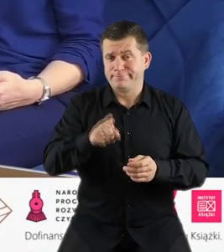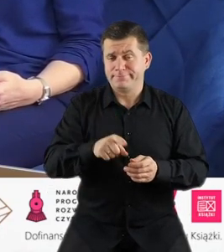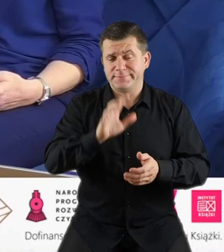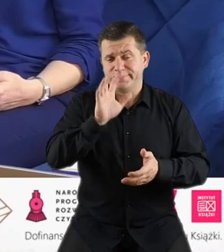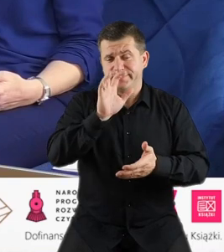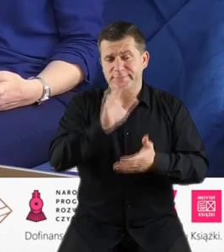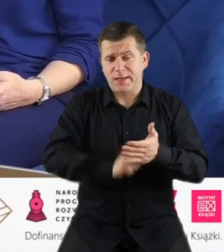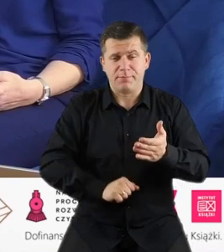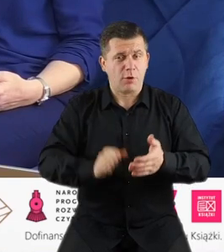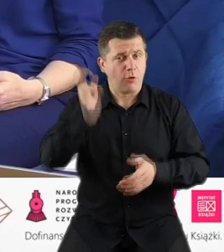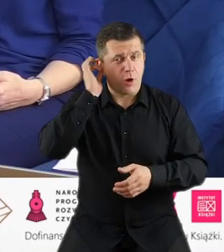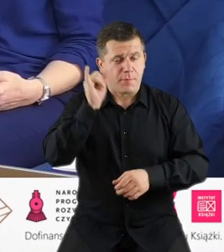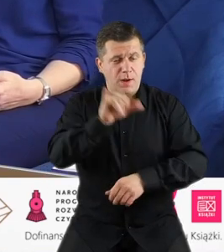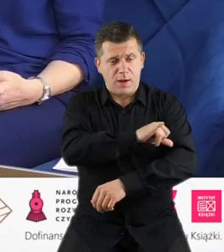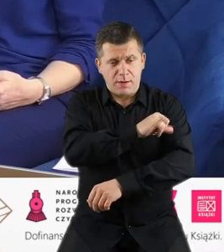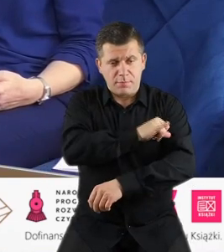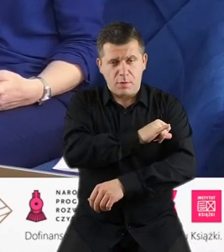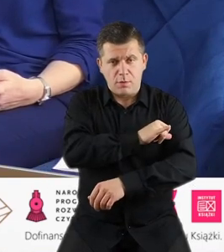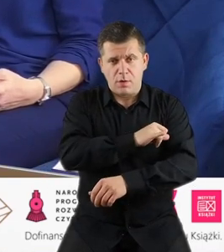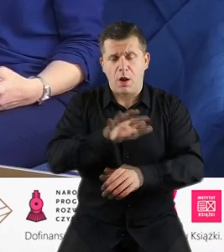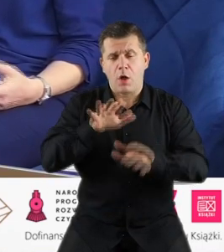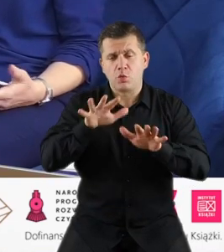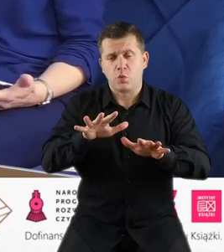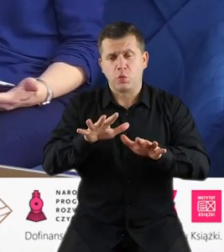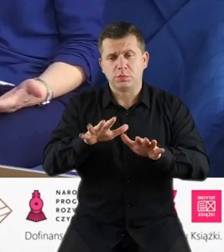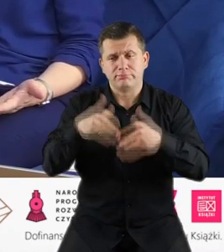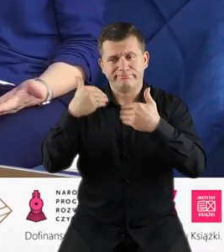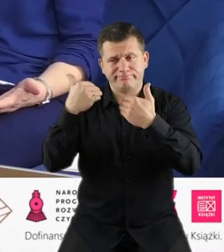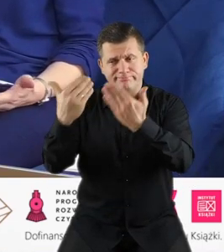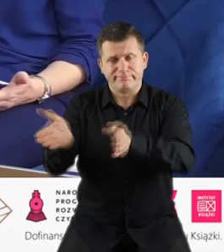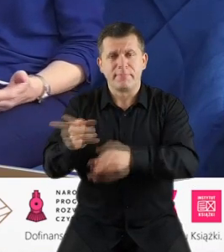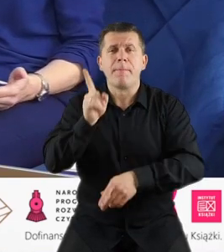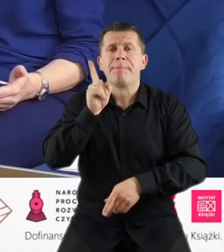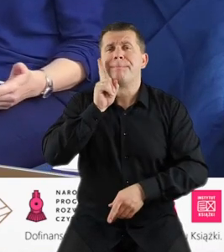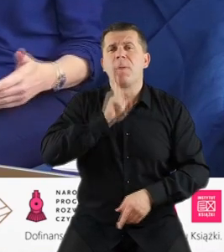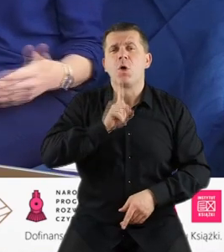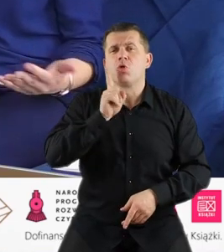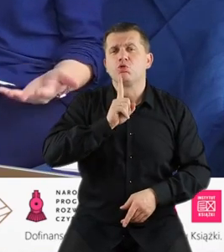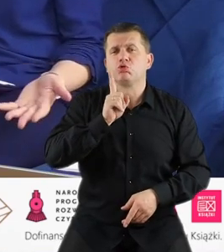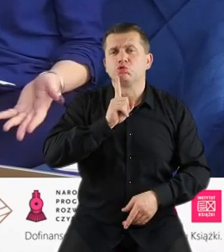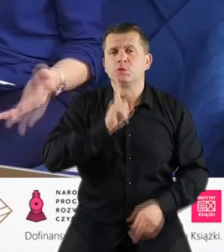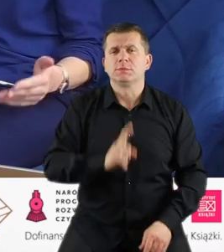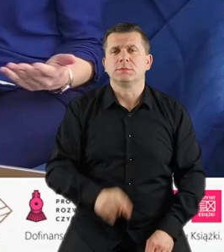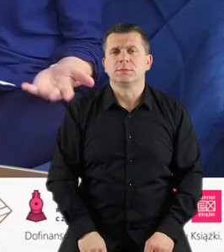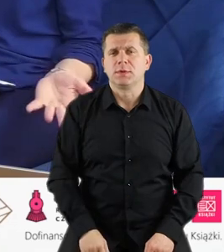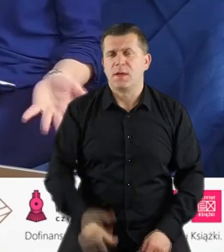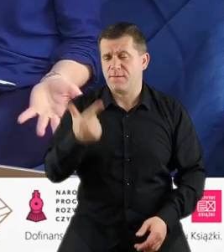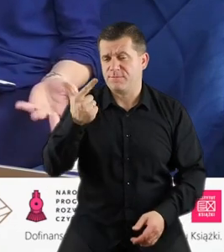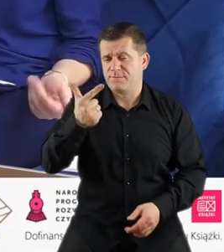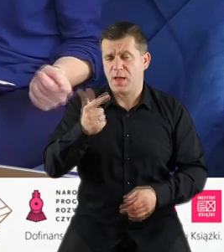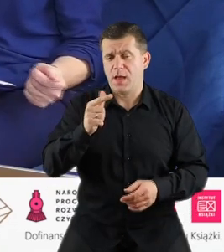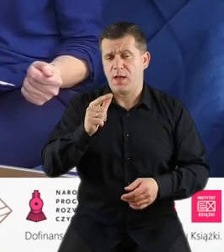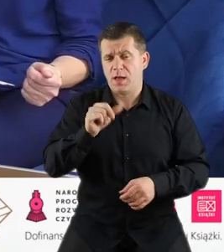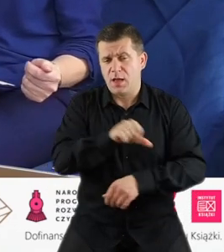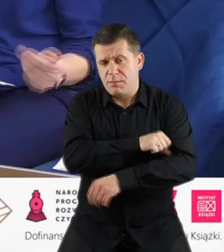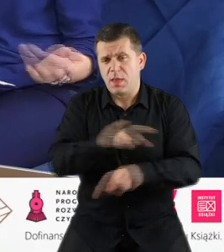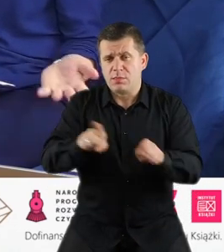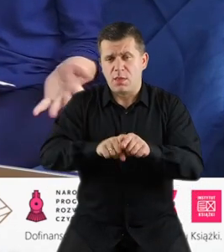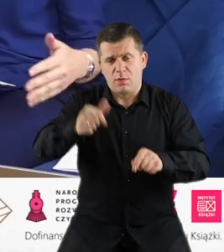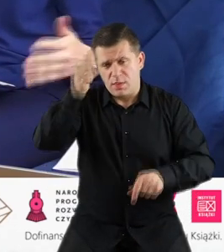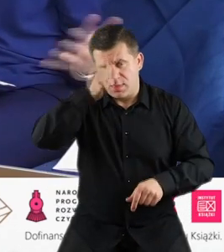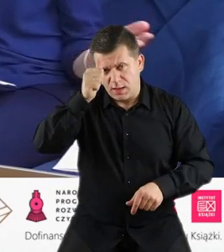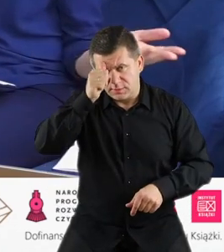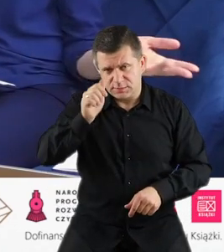pani kobietom imiona, a obdarza pani bardzo hojnie nimi mężczyzn. Często mają te dwa imiona, mają też nazwiska